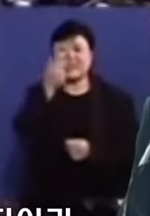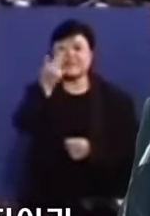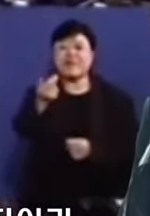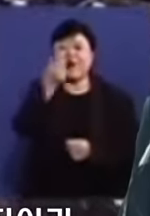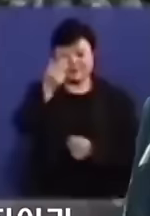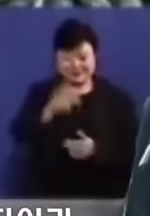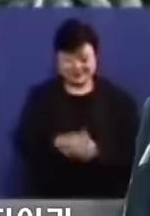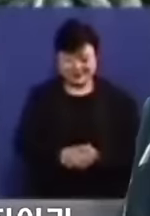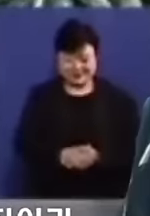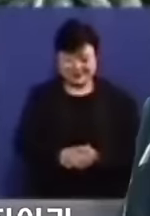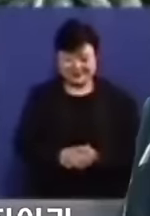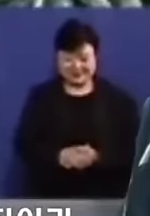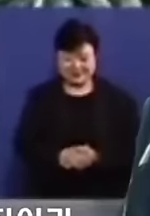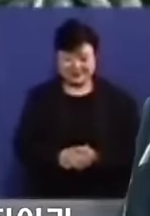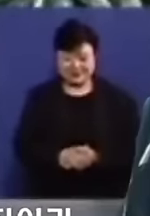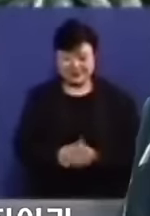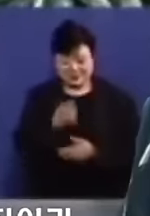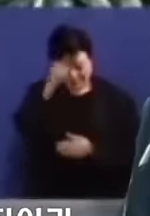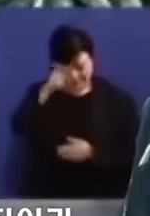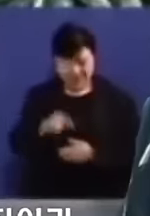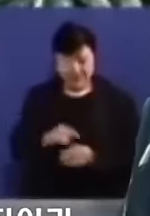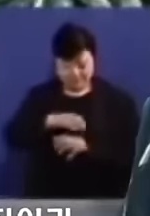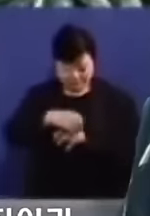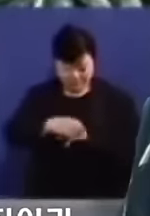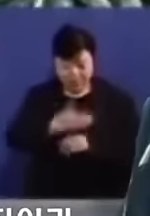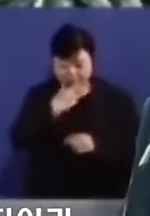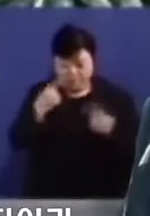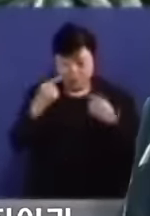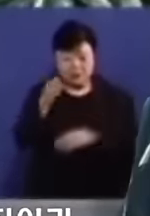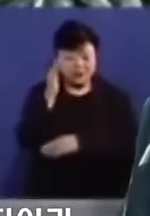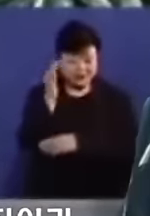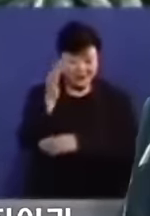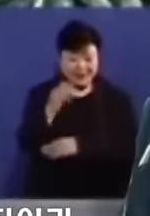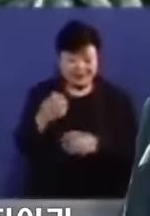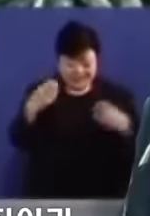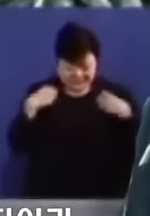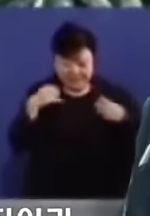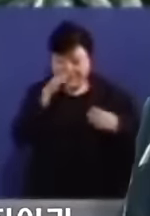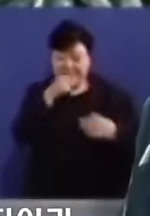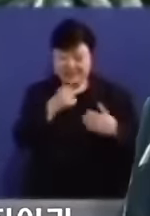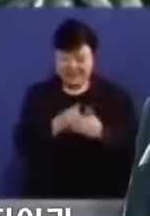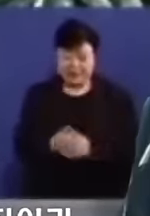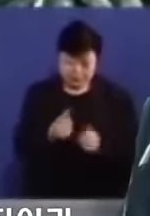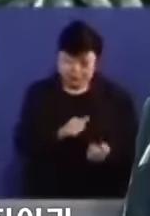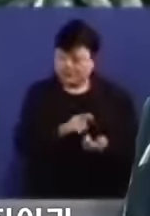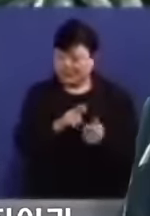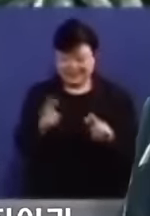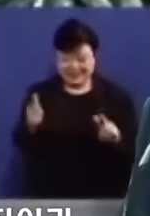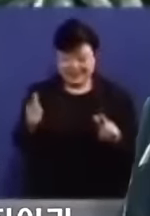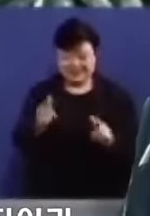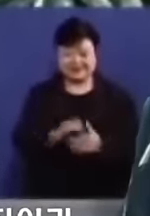생명이다. 넌 온천하 만국에 나가서 복음을 증거해야 될 사명이 있기 때문에 안 죽는다.